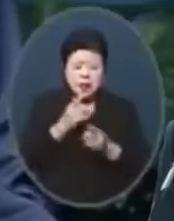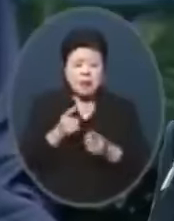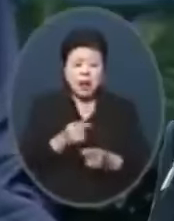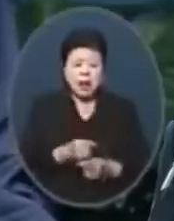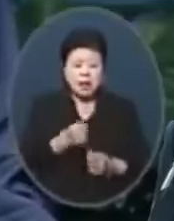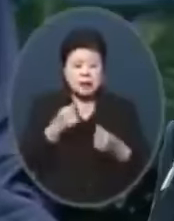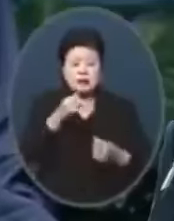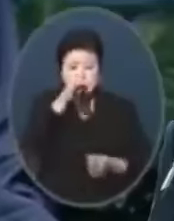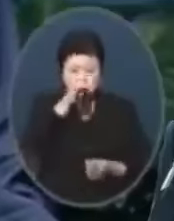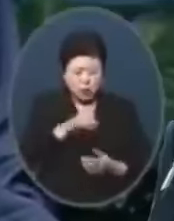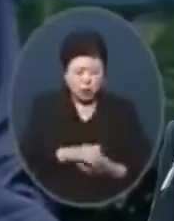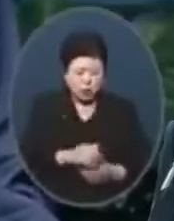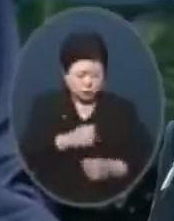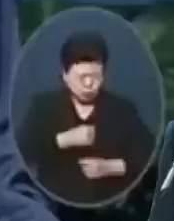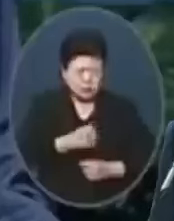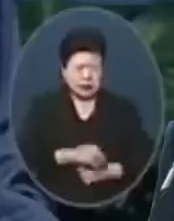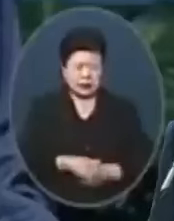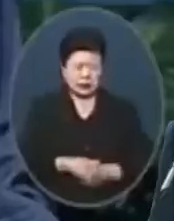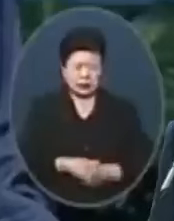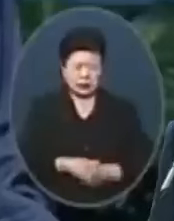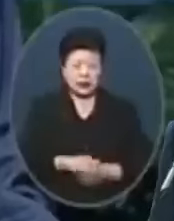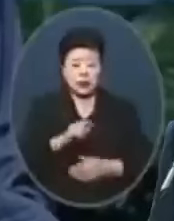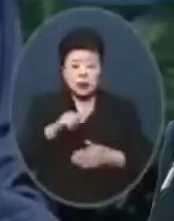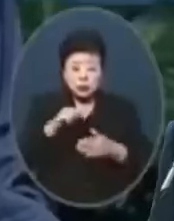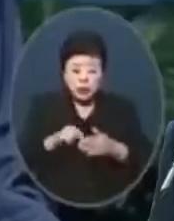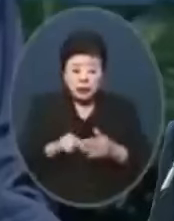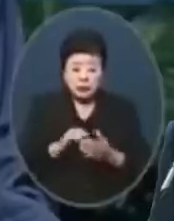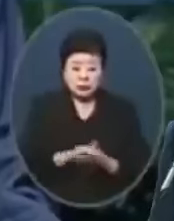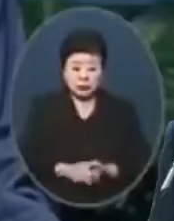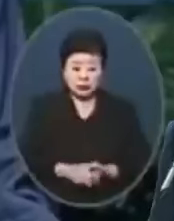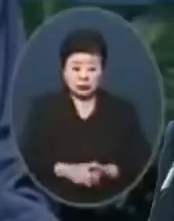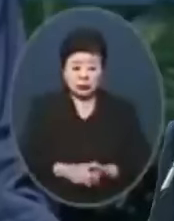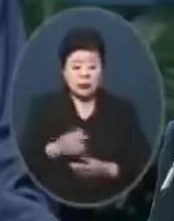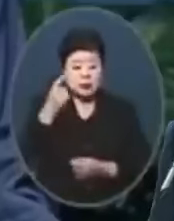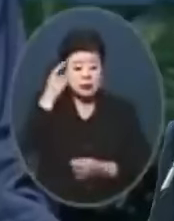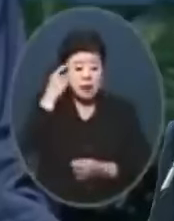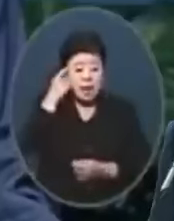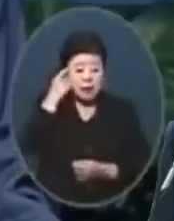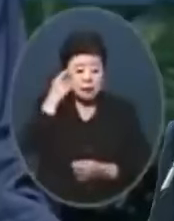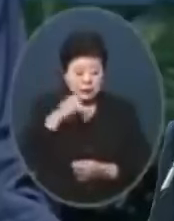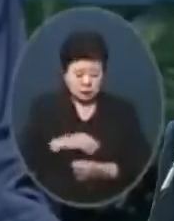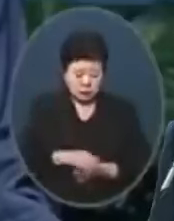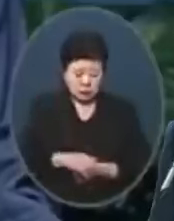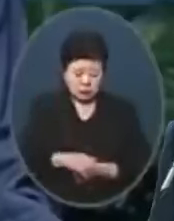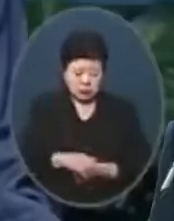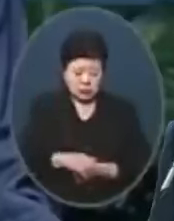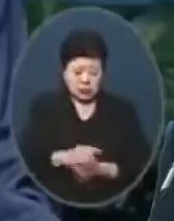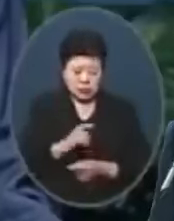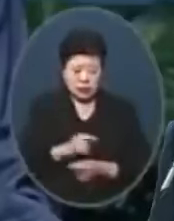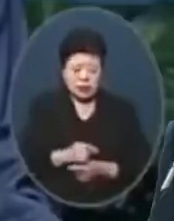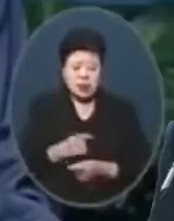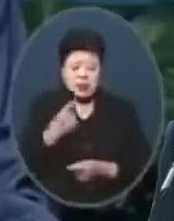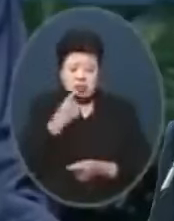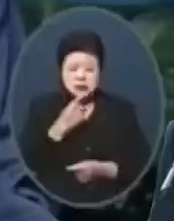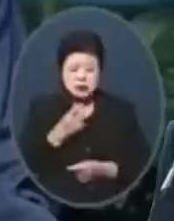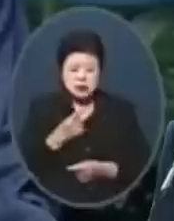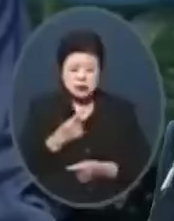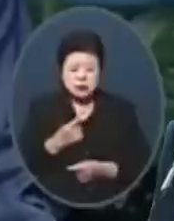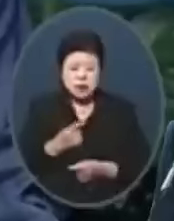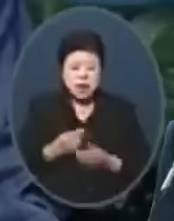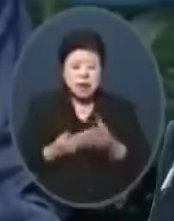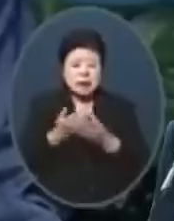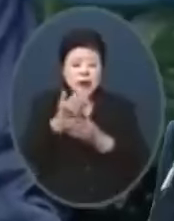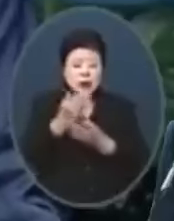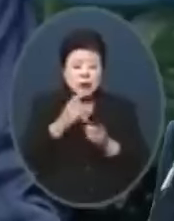힘이 있다는 것입니다. 속에서 생각하는 것 말고 입술에 들리도록 말을